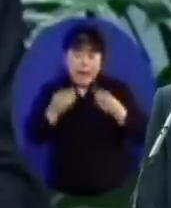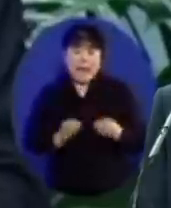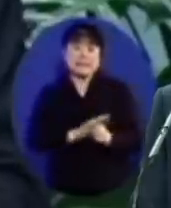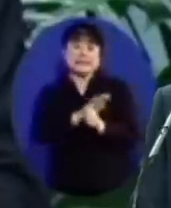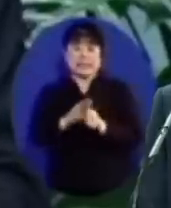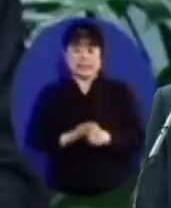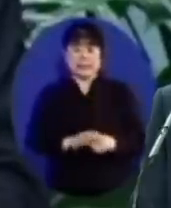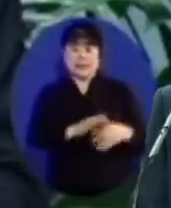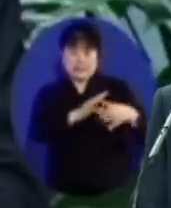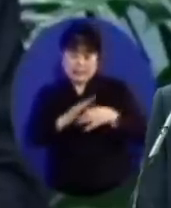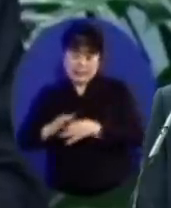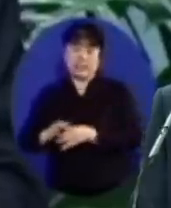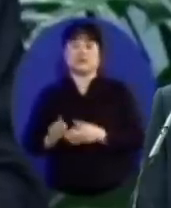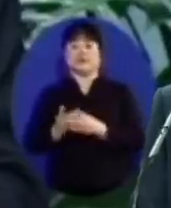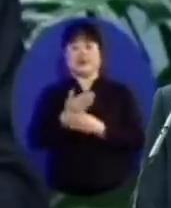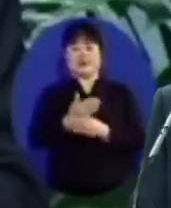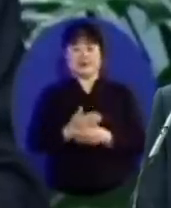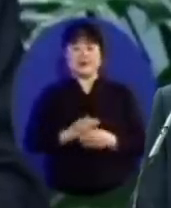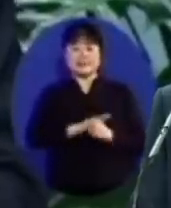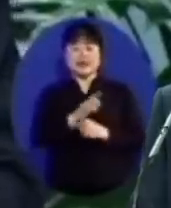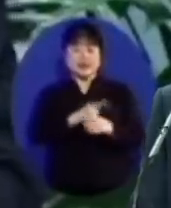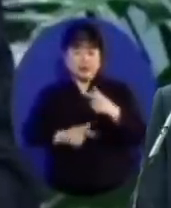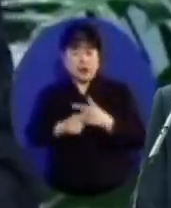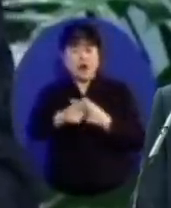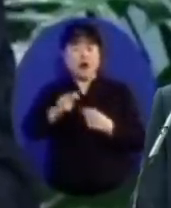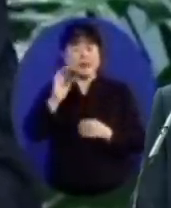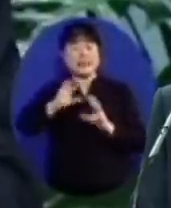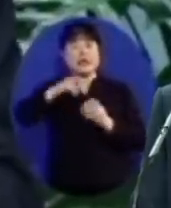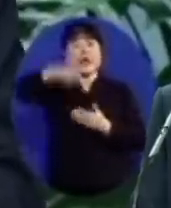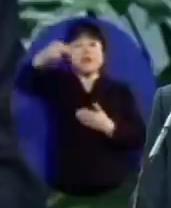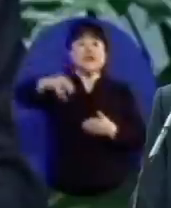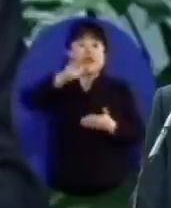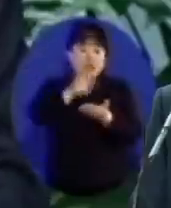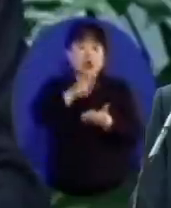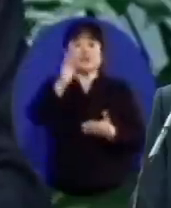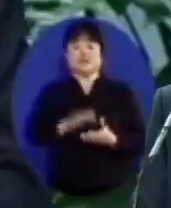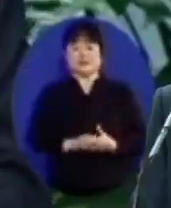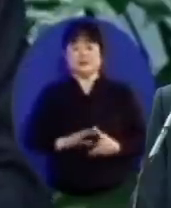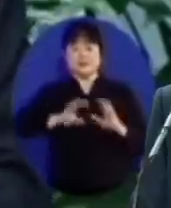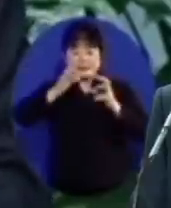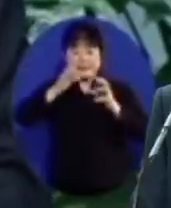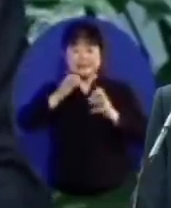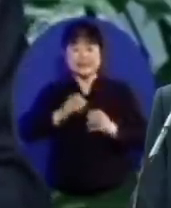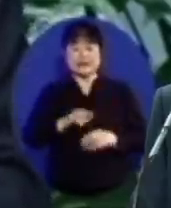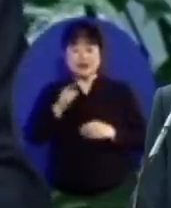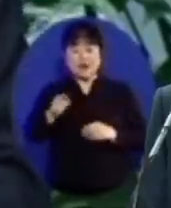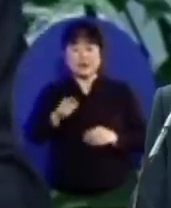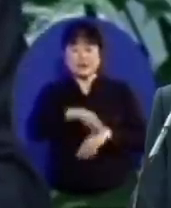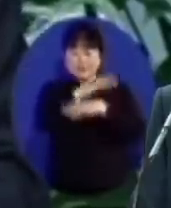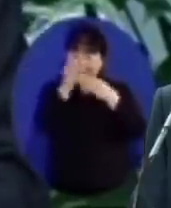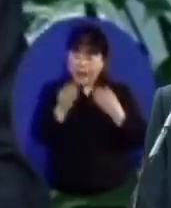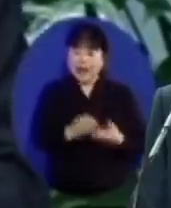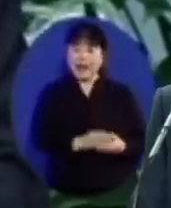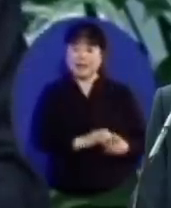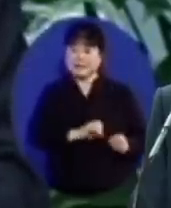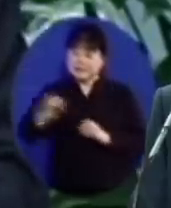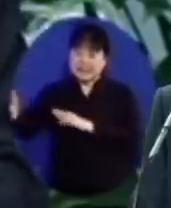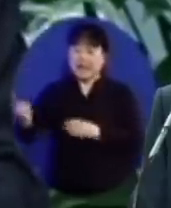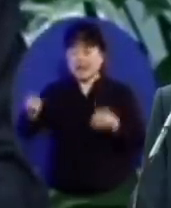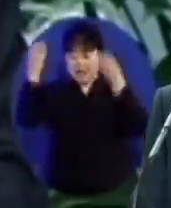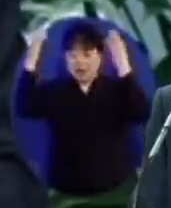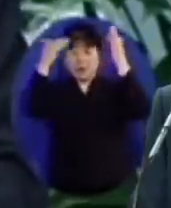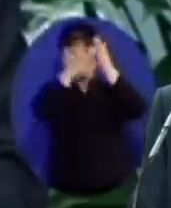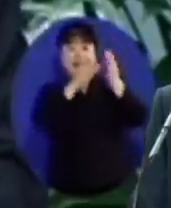없어지지 않습니다. 사랑은 천국 가면 더 뜨거워지는 것입니다. 이 세상과 세상의 것들은 다 지나가고 마는